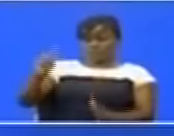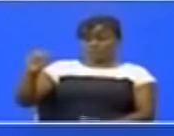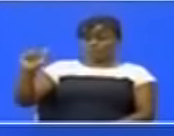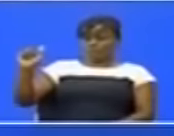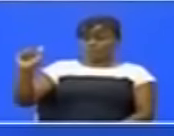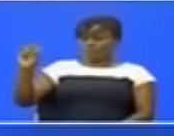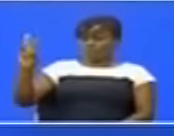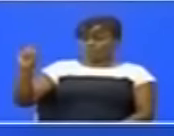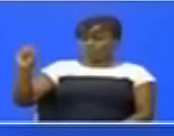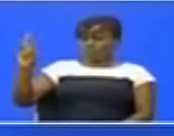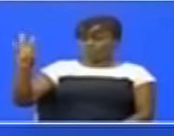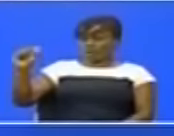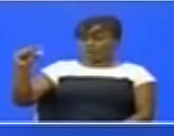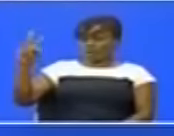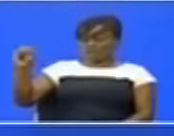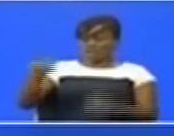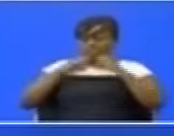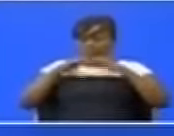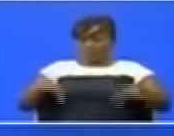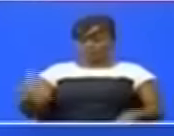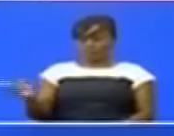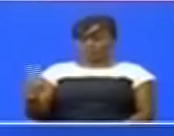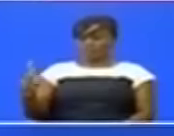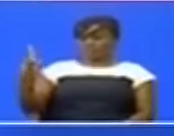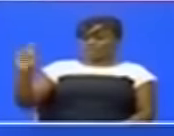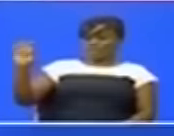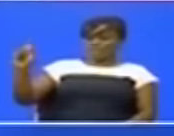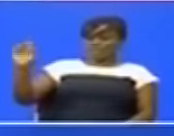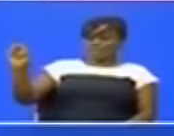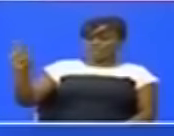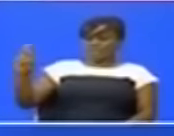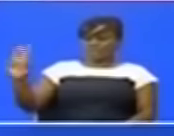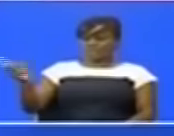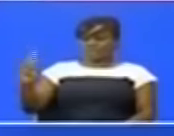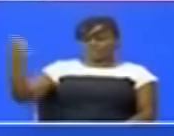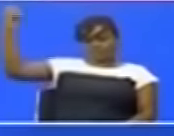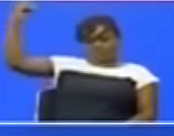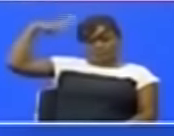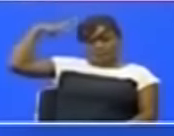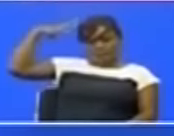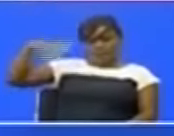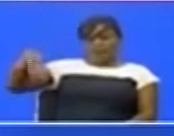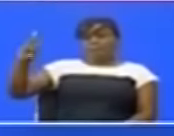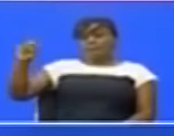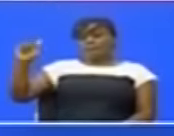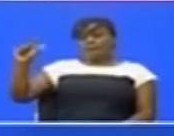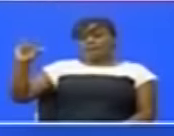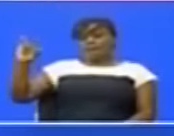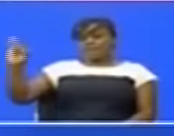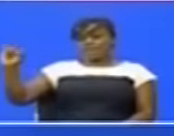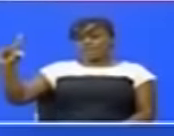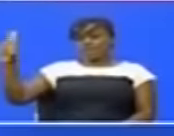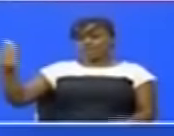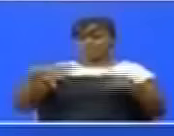Kiunjuri aliyeteuliwa katika wizara ya ugatuzi, Charles Keter katika wizara ya kawi, Cleopas Mailu katika wizara ya